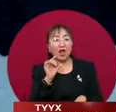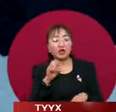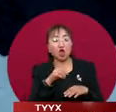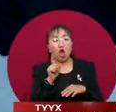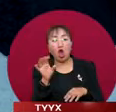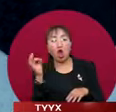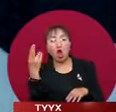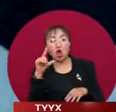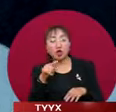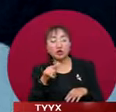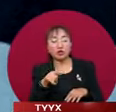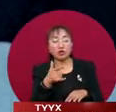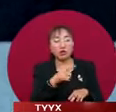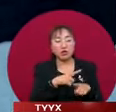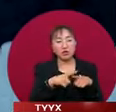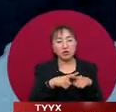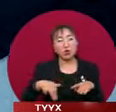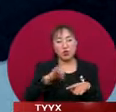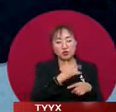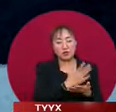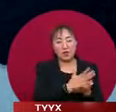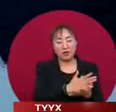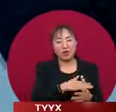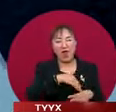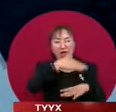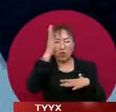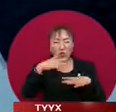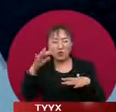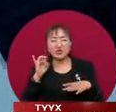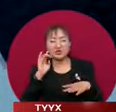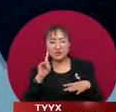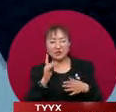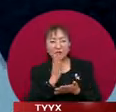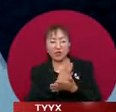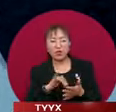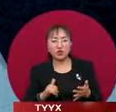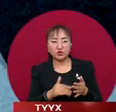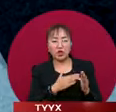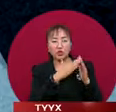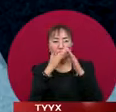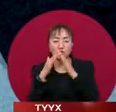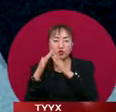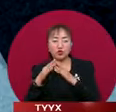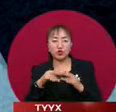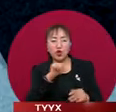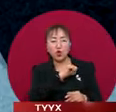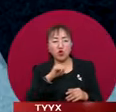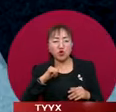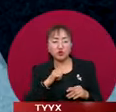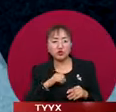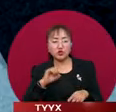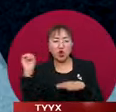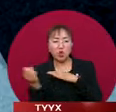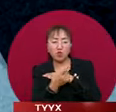Грек оршдог. Хадархаггүй л тэнгис ихтэй тул газар дундын тэнгис даяар нүдэлэн өөрийн гэсэн өвөрмөц соёлтой